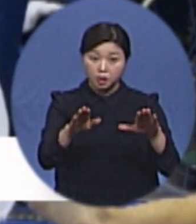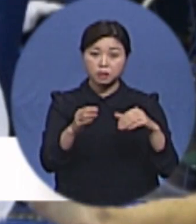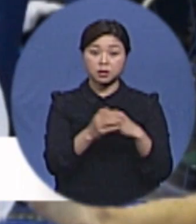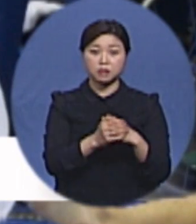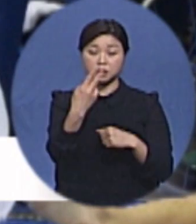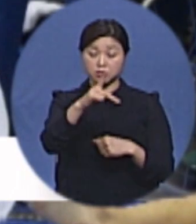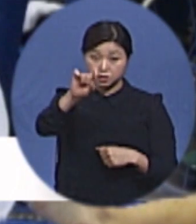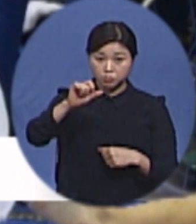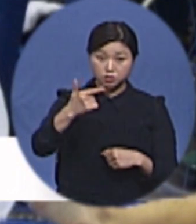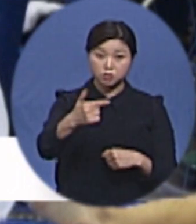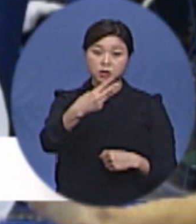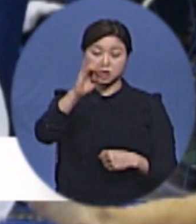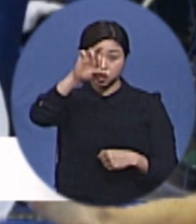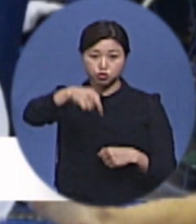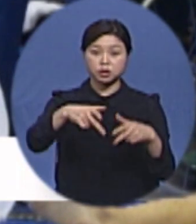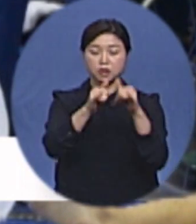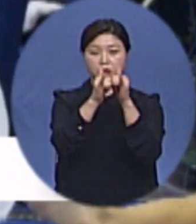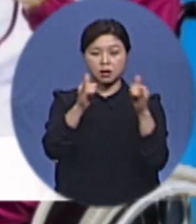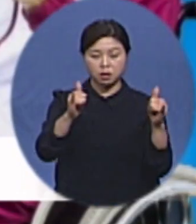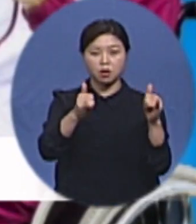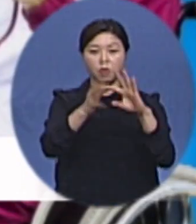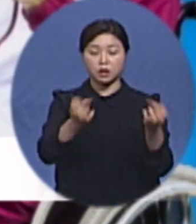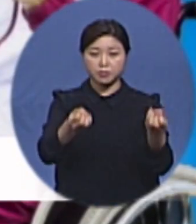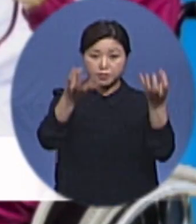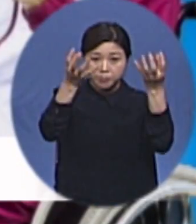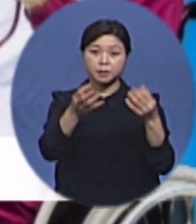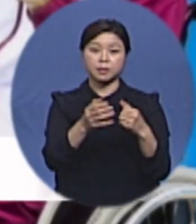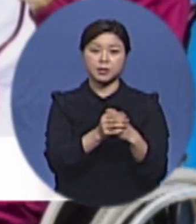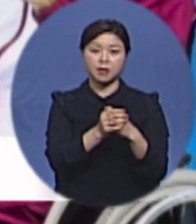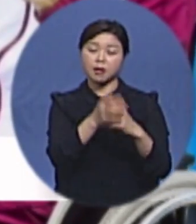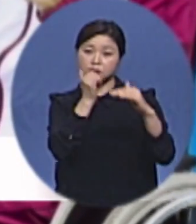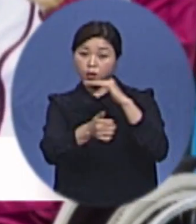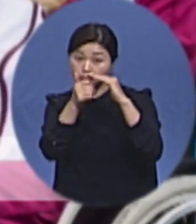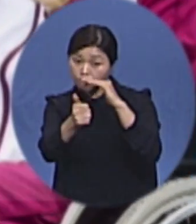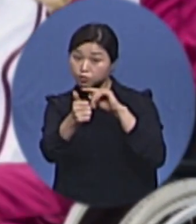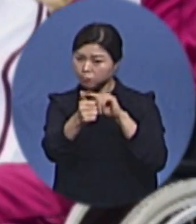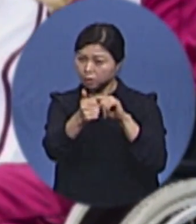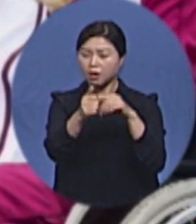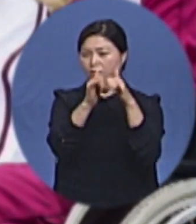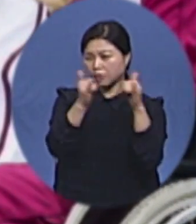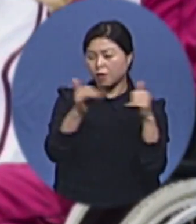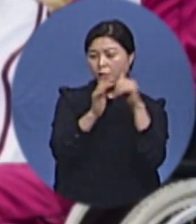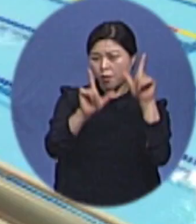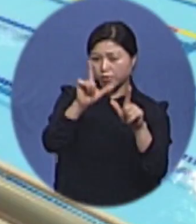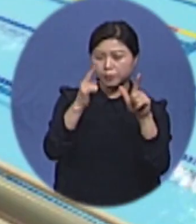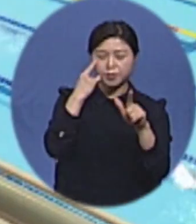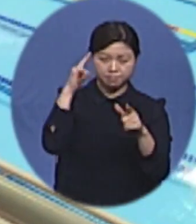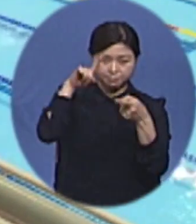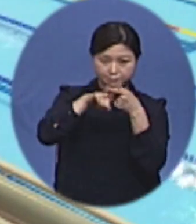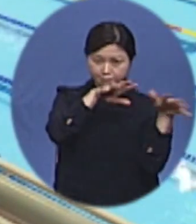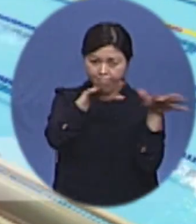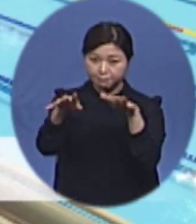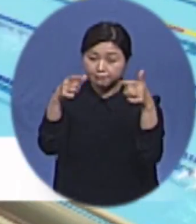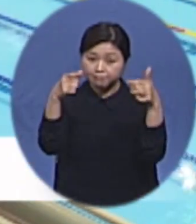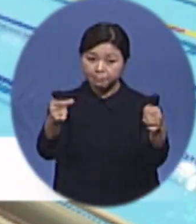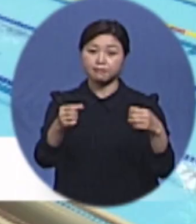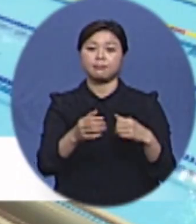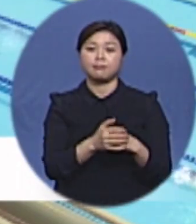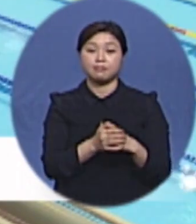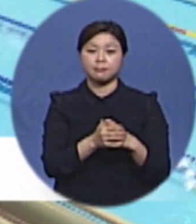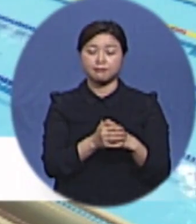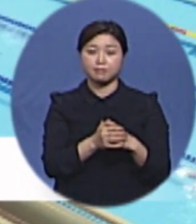폐막한 2016 리우 패럴림픽 영광의 순간을 함께한 선수들의 모습이 관심을 끌었습니다. 리우에서 패럴림픽 무대에